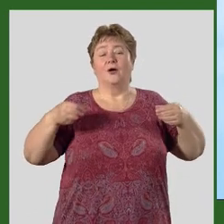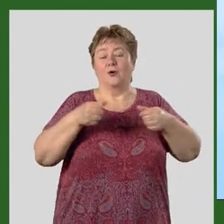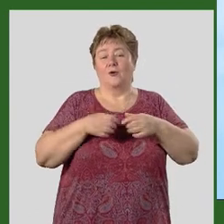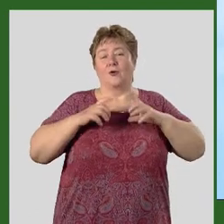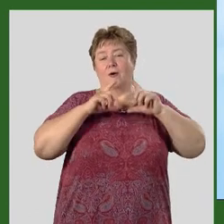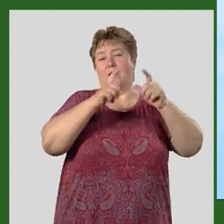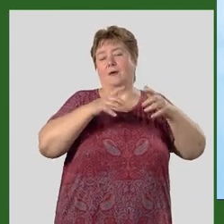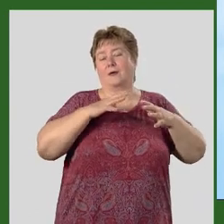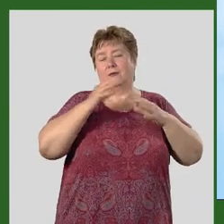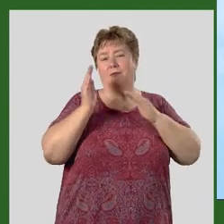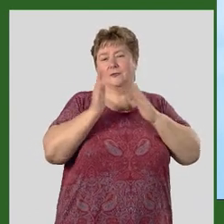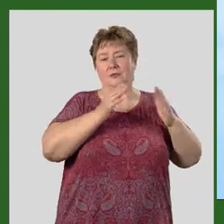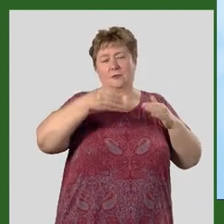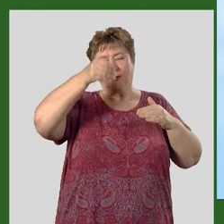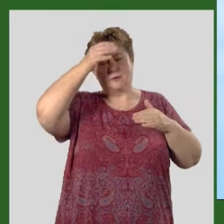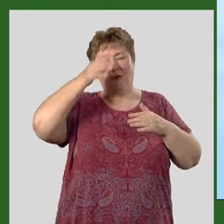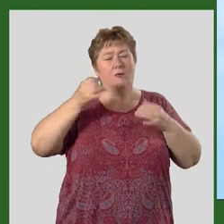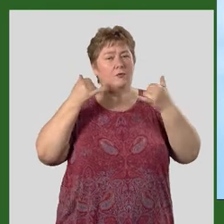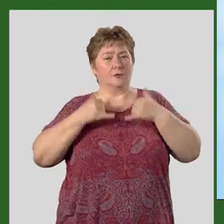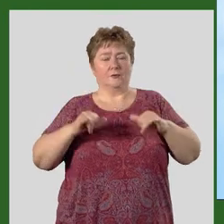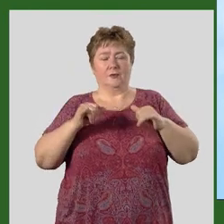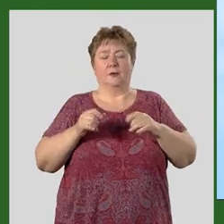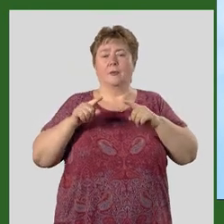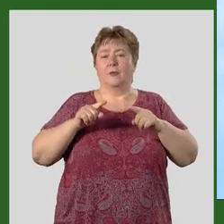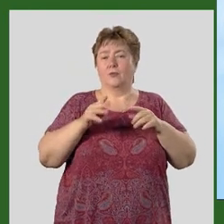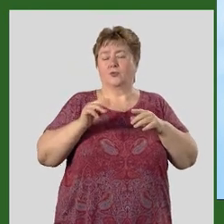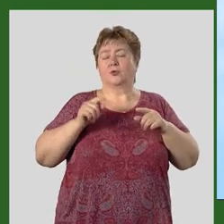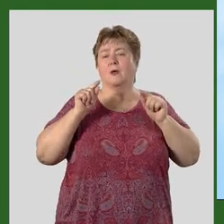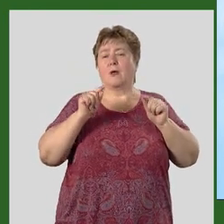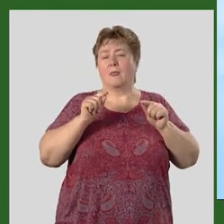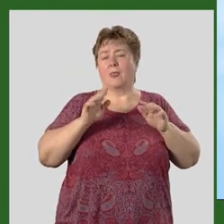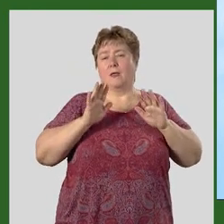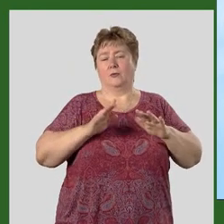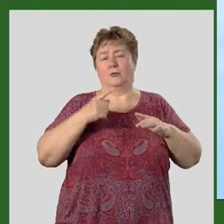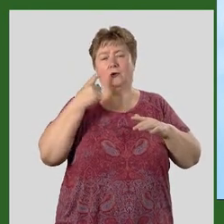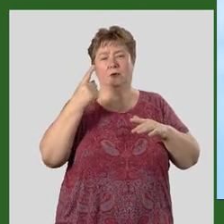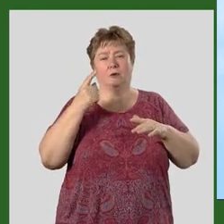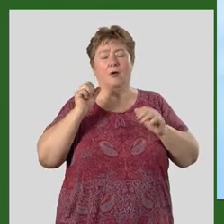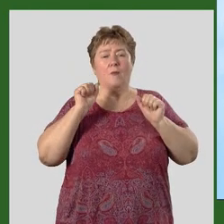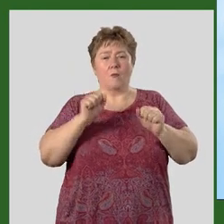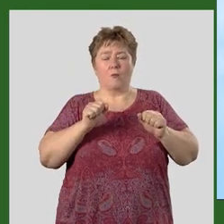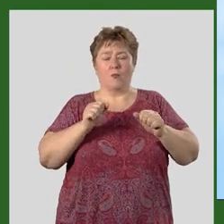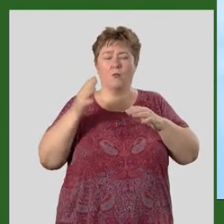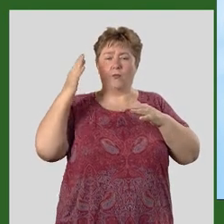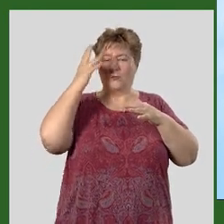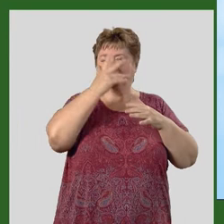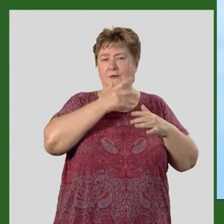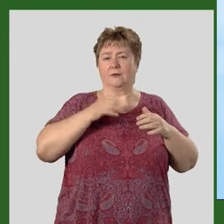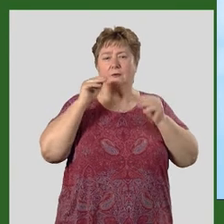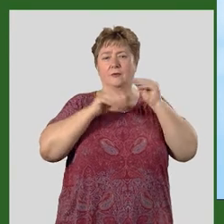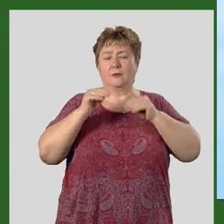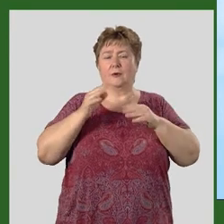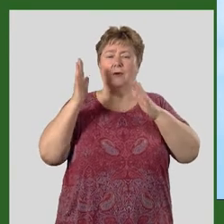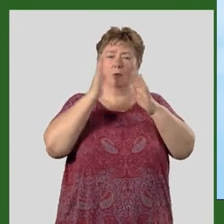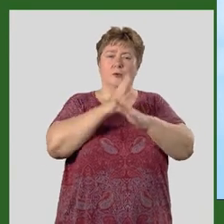Роль географии в системе наук уникальна, потому что только она одна одновременно формирует представление о